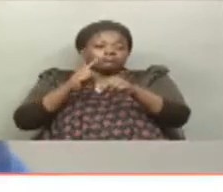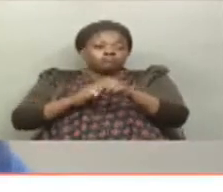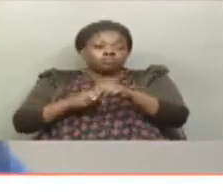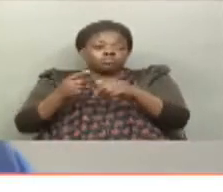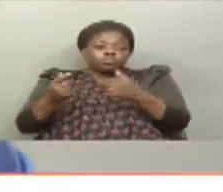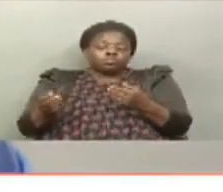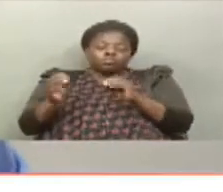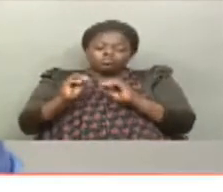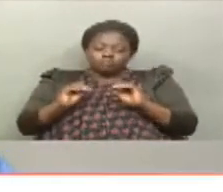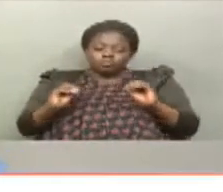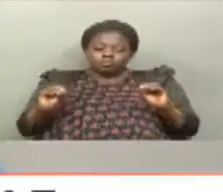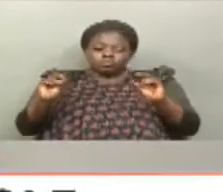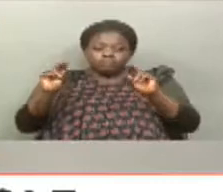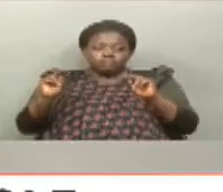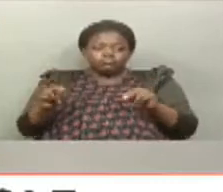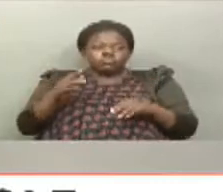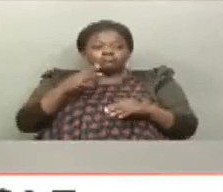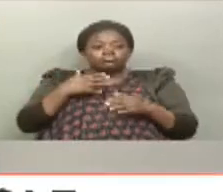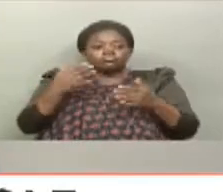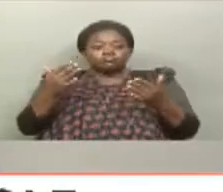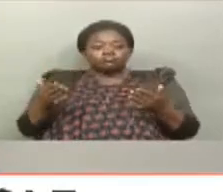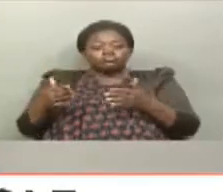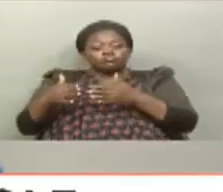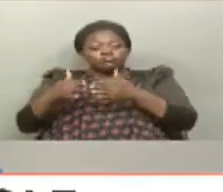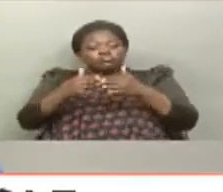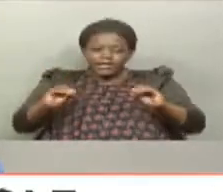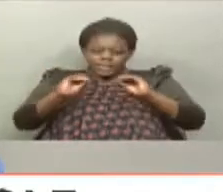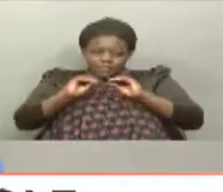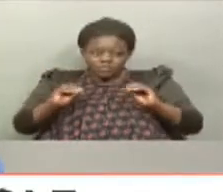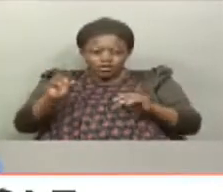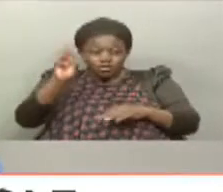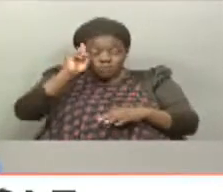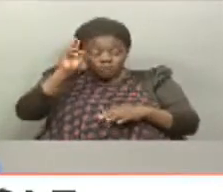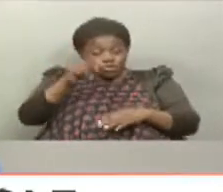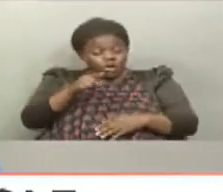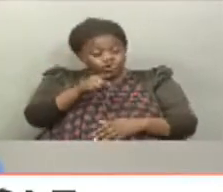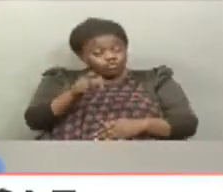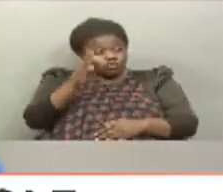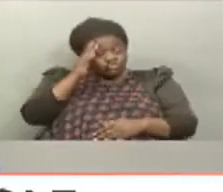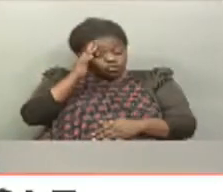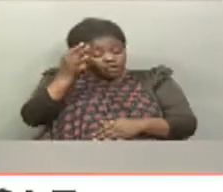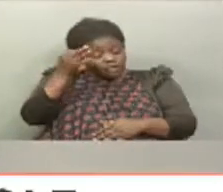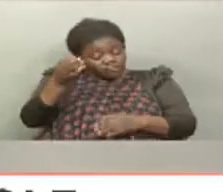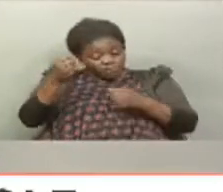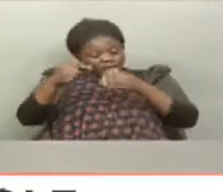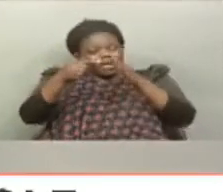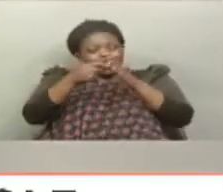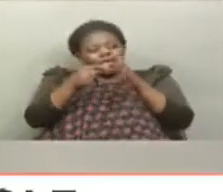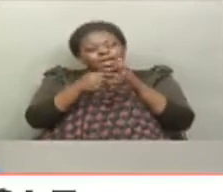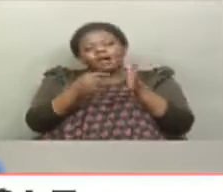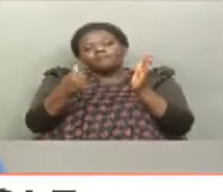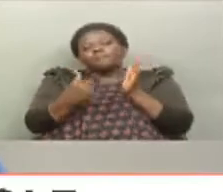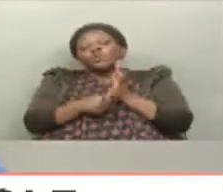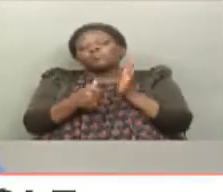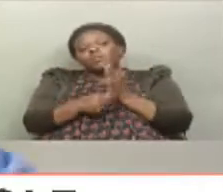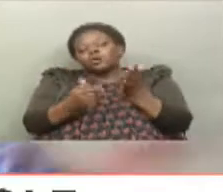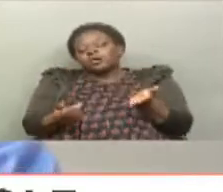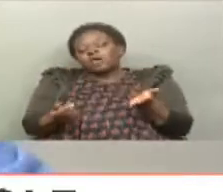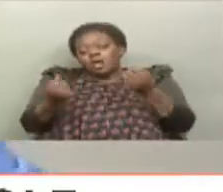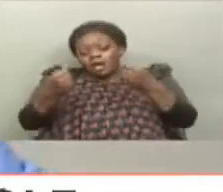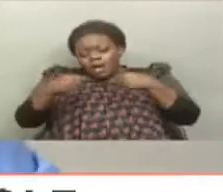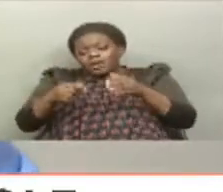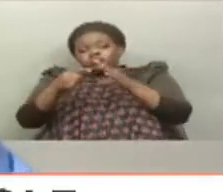tatawa kwetambulira no twagala tukole ereerwa empya n'entambuza nti omanyi gwe bona okola kino oli mbuzibu bw'okola kino oli